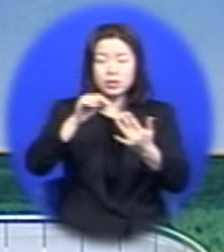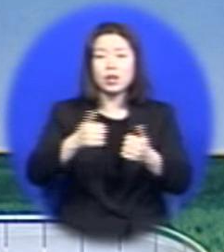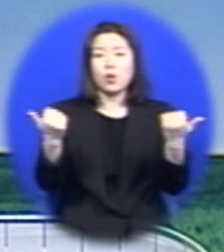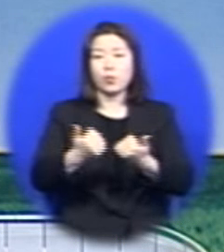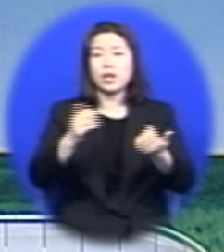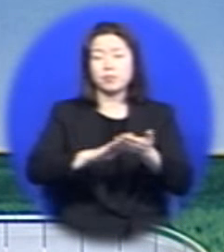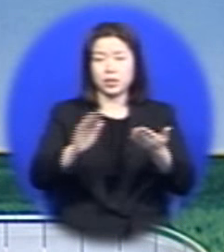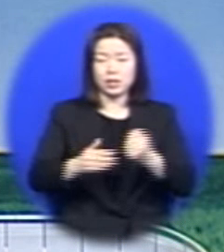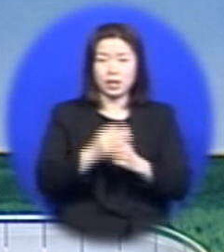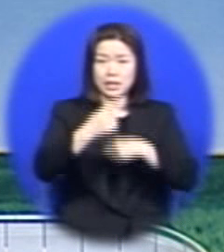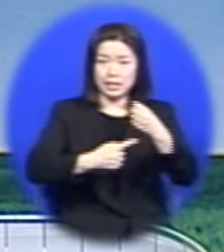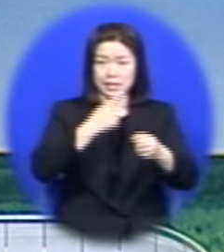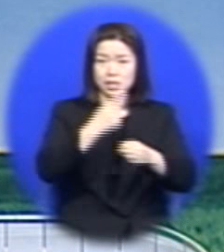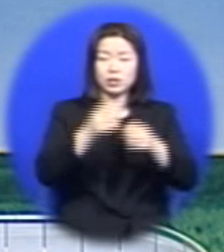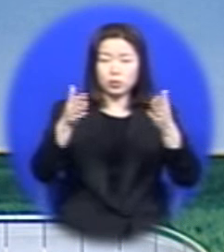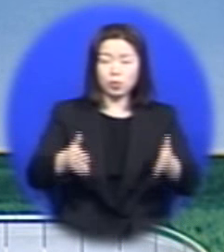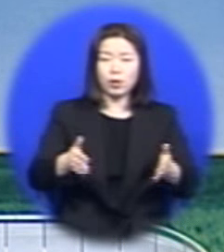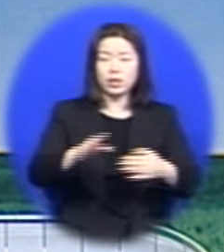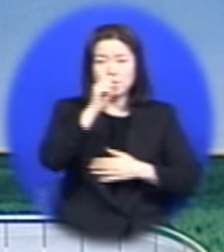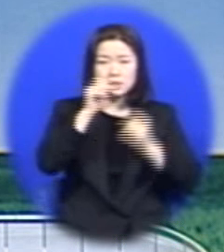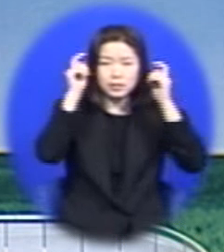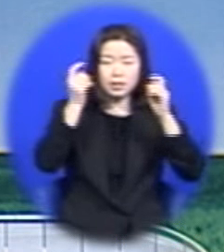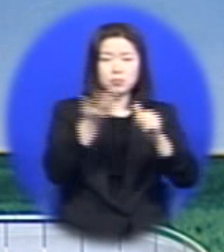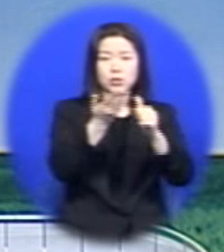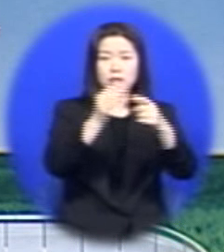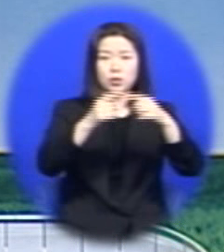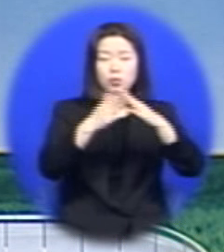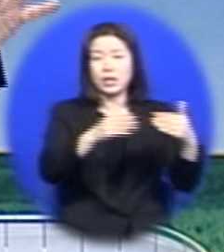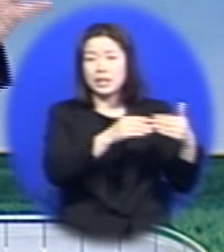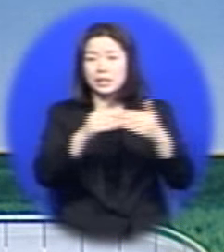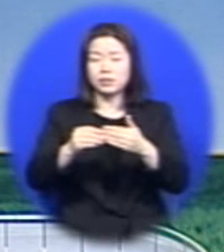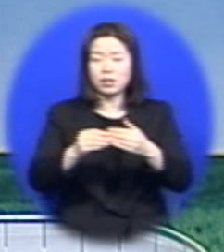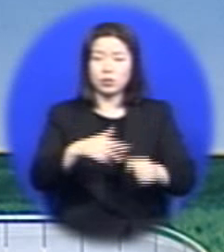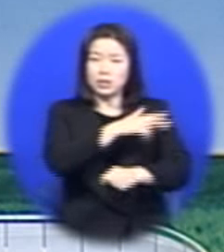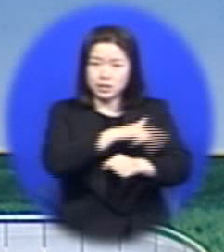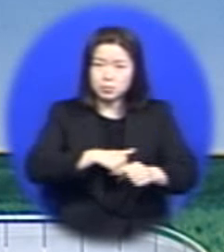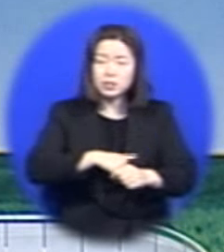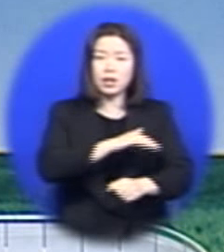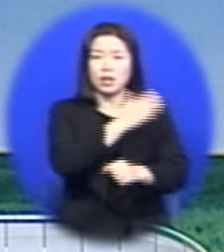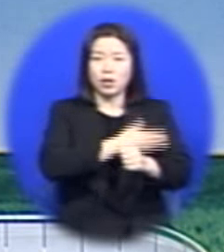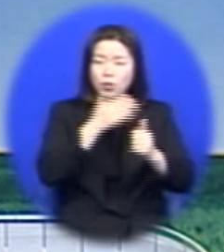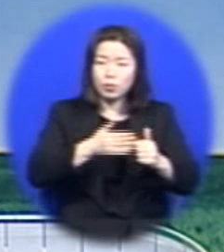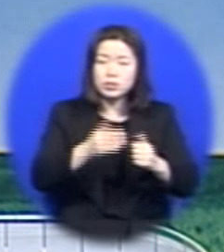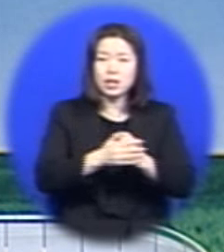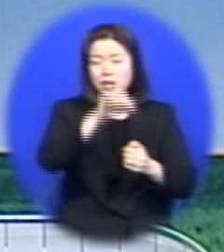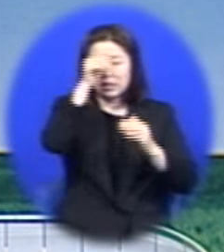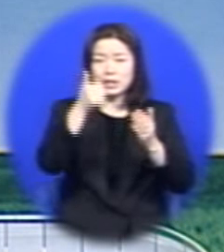동안 2016년 1년 동안 선한 목자 교회를 이끌어갈 집사와 권사와 장로를 뽑는 것이